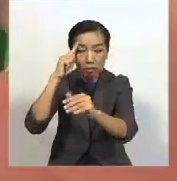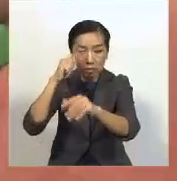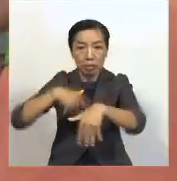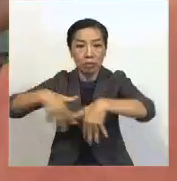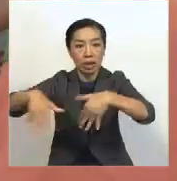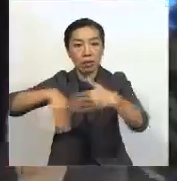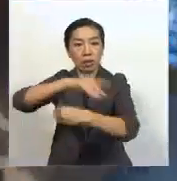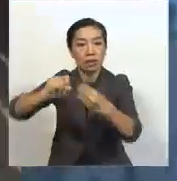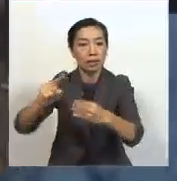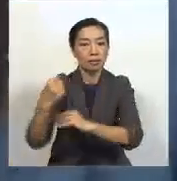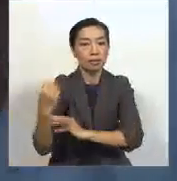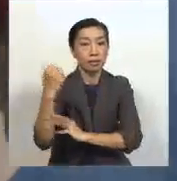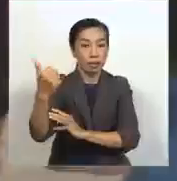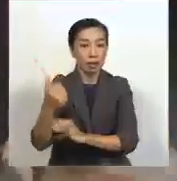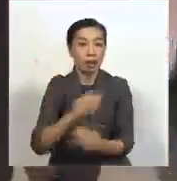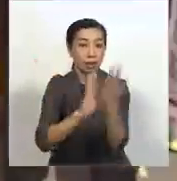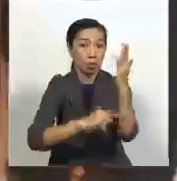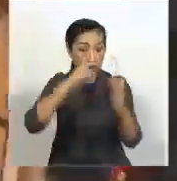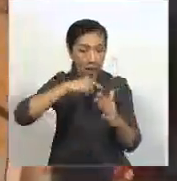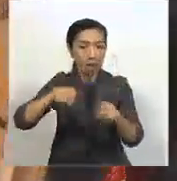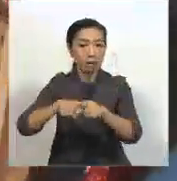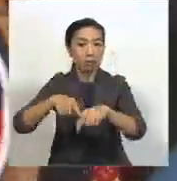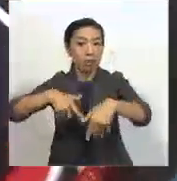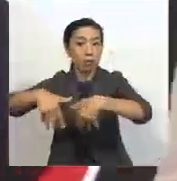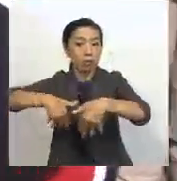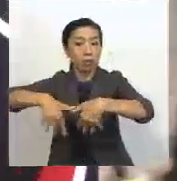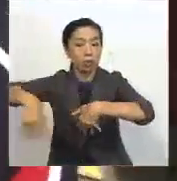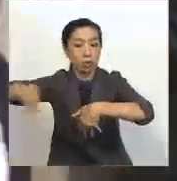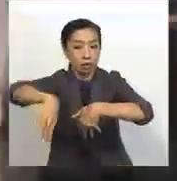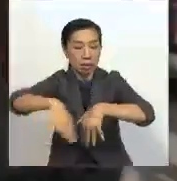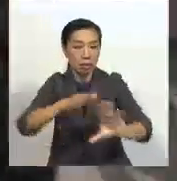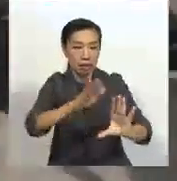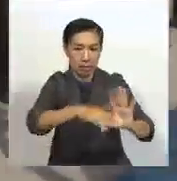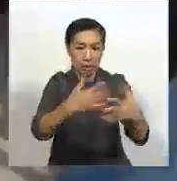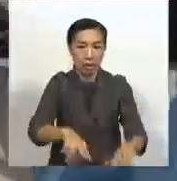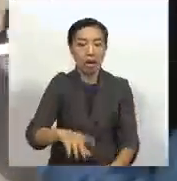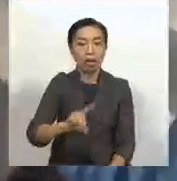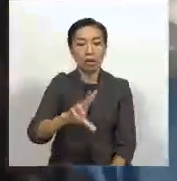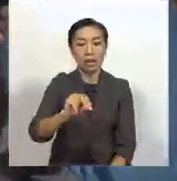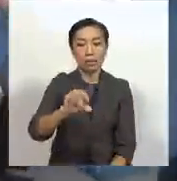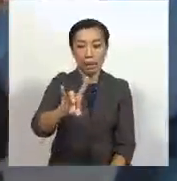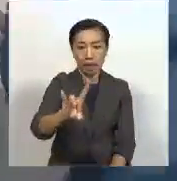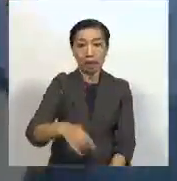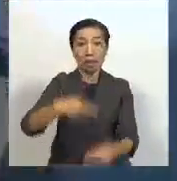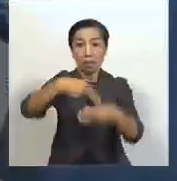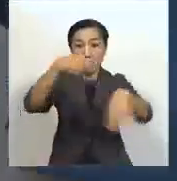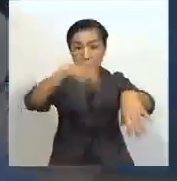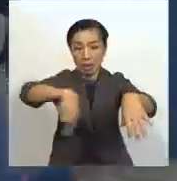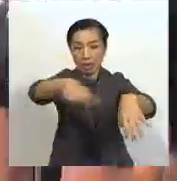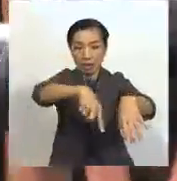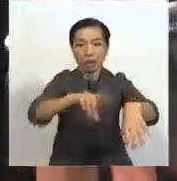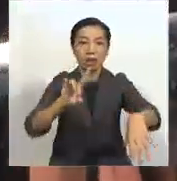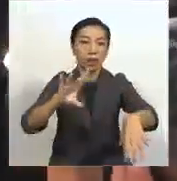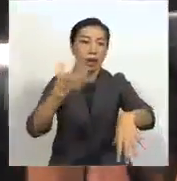ข็งปัจจุบันมีวิสาหกิจชุมชนทั่วประเทศเข้าร่วมโครงการแล้วจำนวน138รายนะคะและมีสถานีบริการน้ำมันเข้าร่วมโครงการจำ